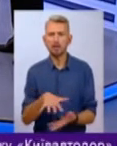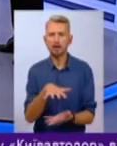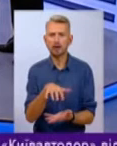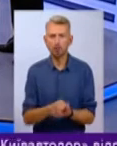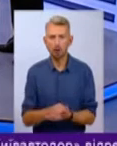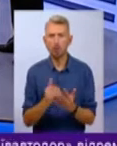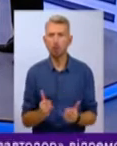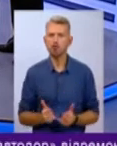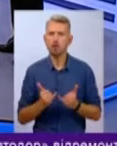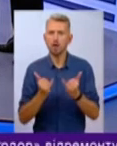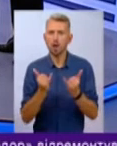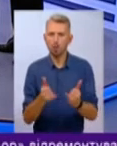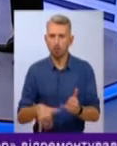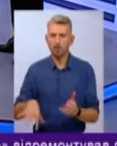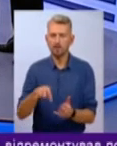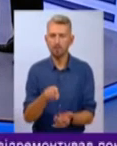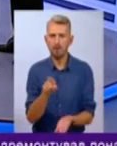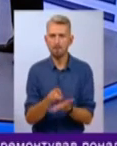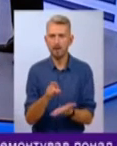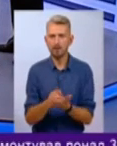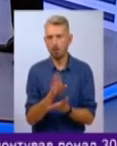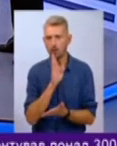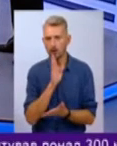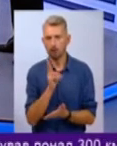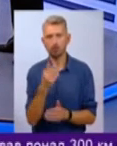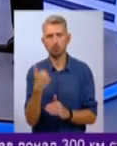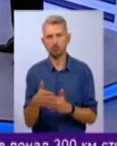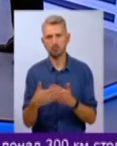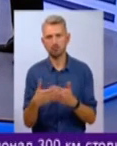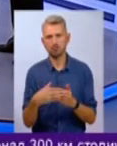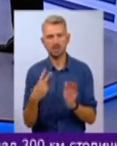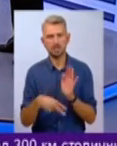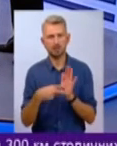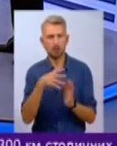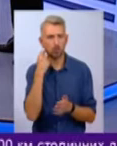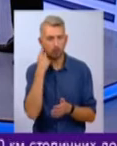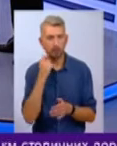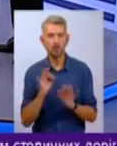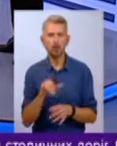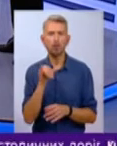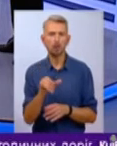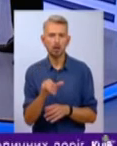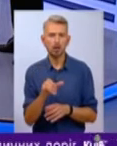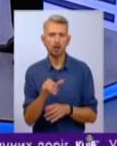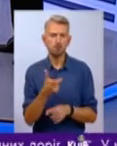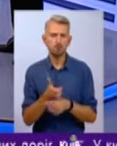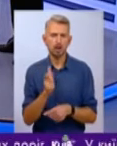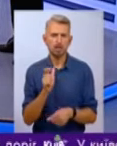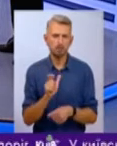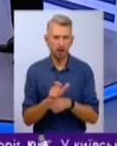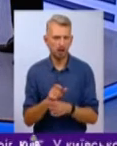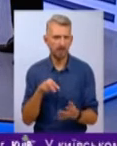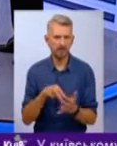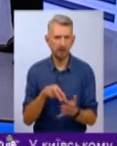займають шановні всіма пенсіонерки, яким вже під 70. Звичайно, у них максимальна вже ставка, у них ще